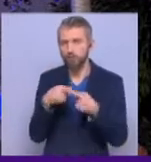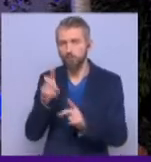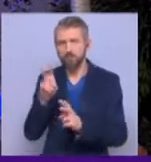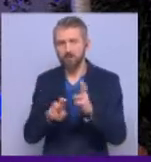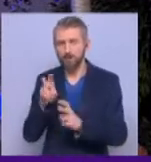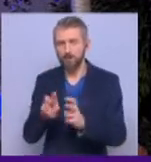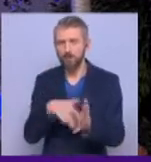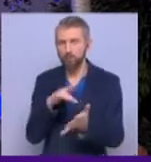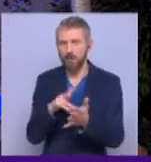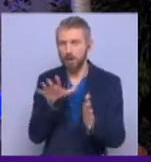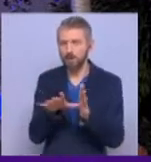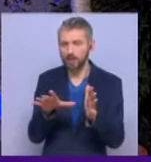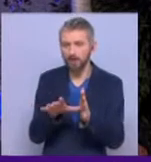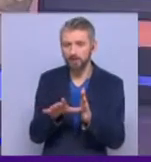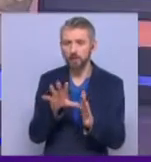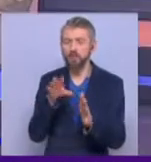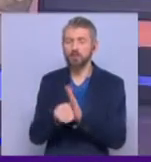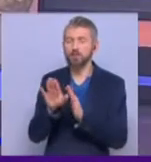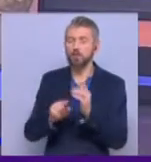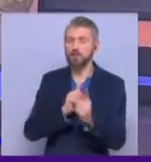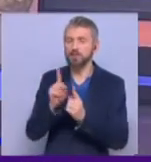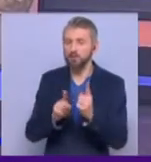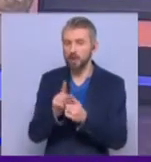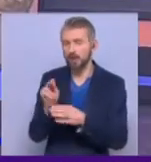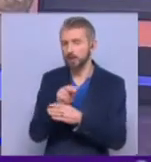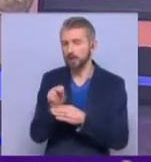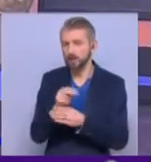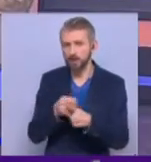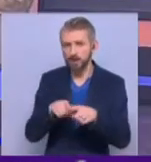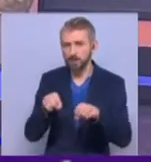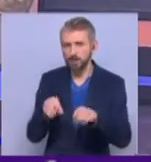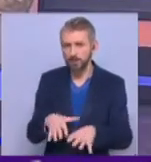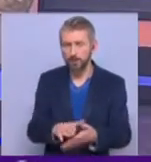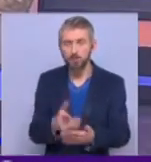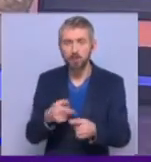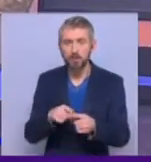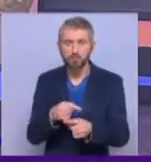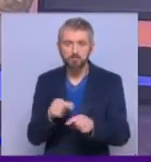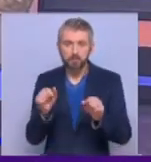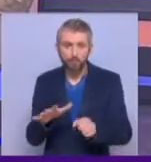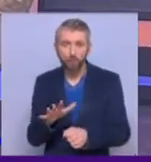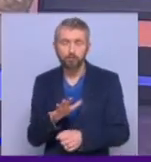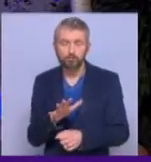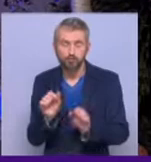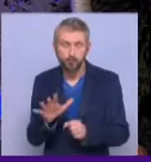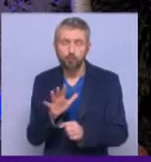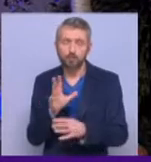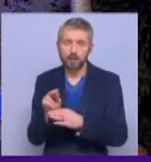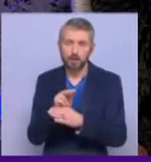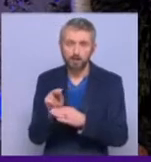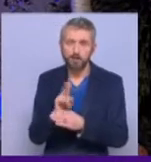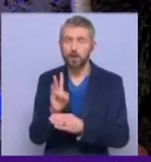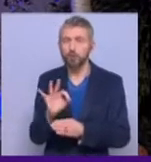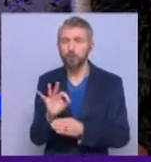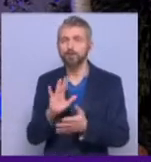предприятие коммунальной энергетики, и внесли потом изменения, то есть как бы откорректировали это постановление. Поэтому я не исключаю, что могут откорректировать. Но